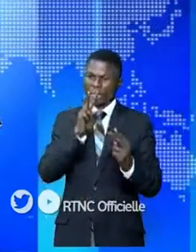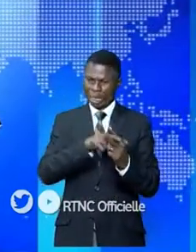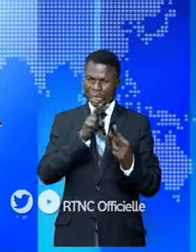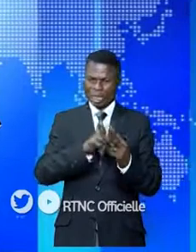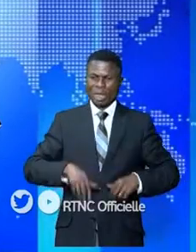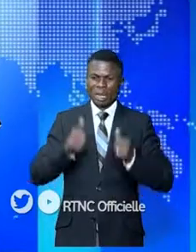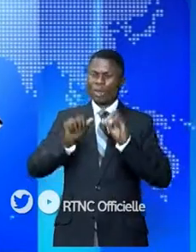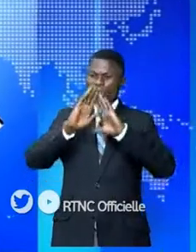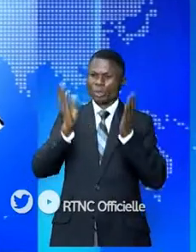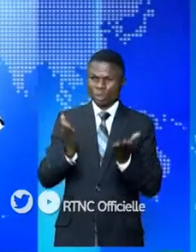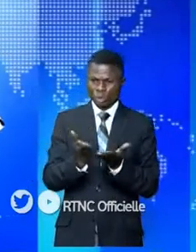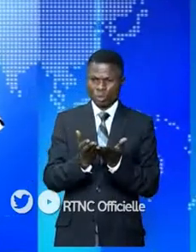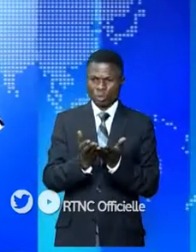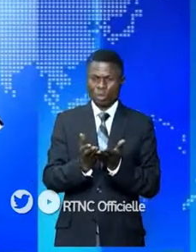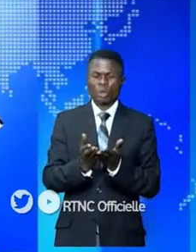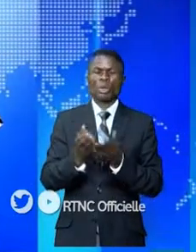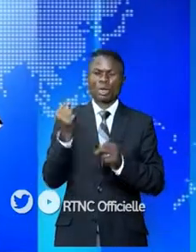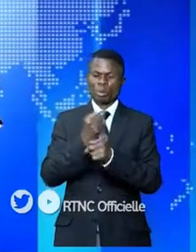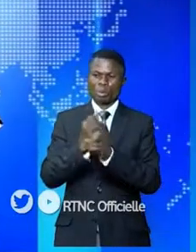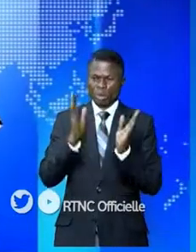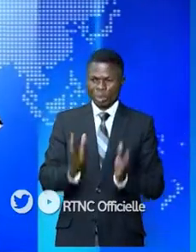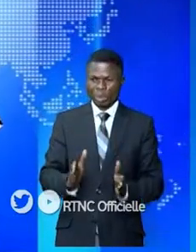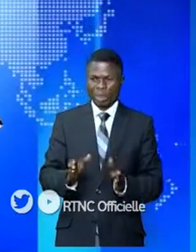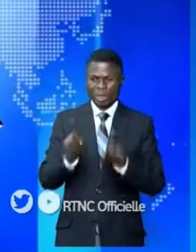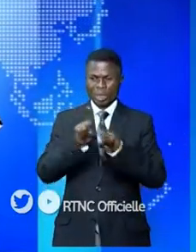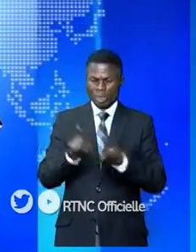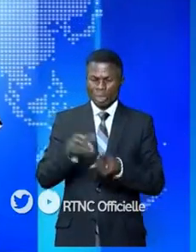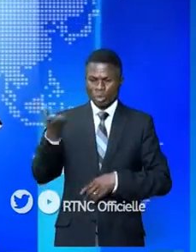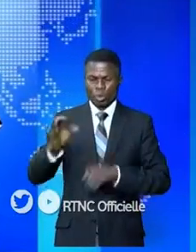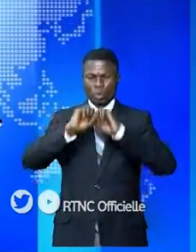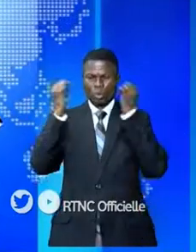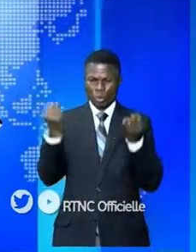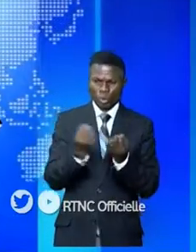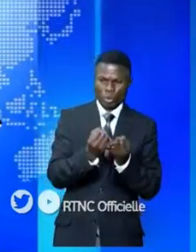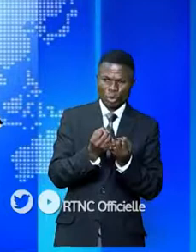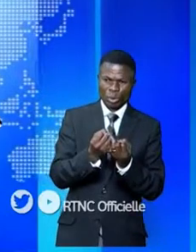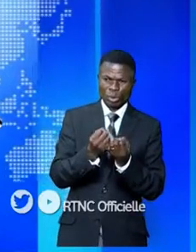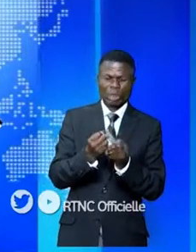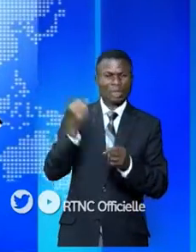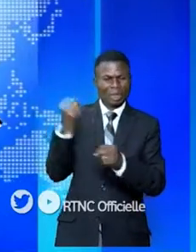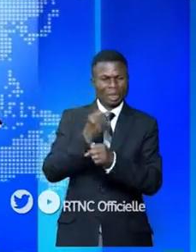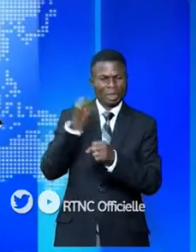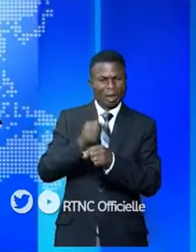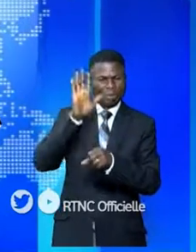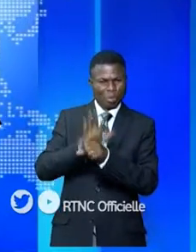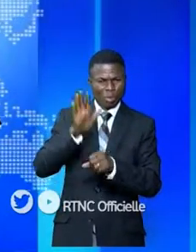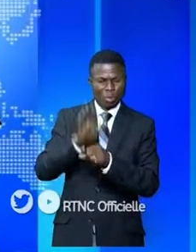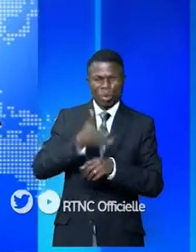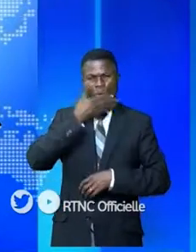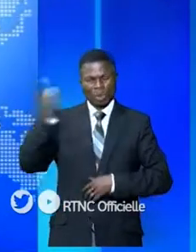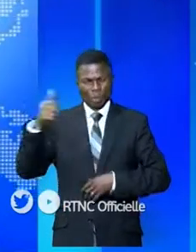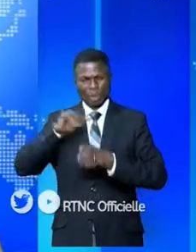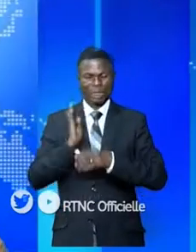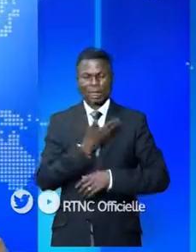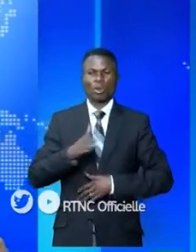le bien-être des assurés et prestataires sociaux qui ont rendu des bons et loyaux services